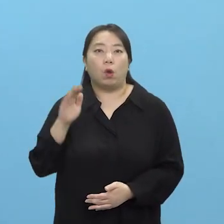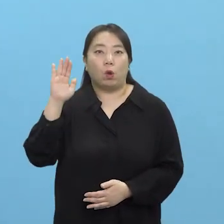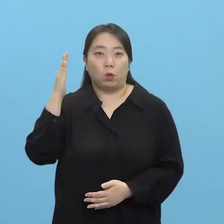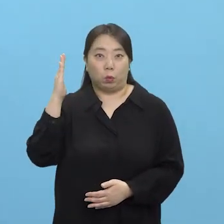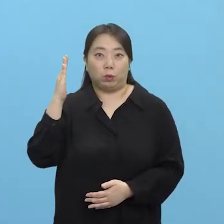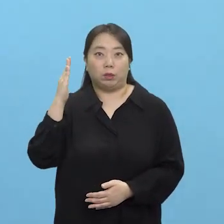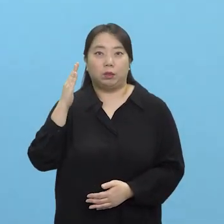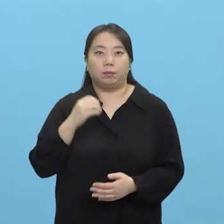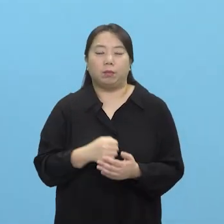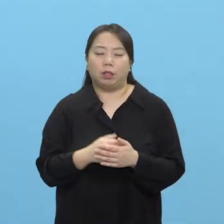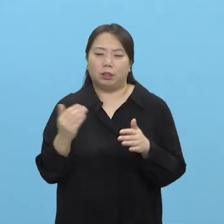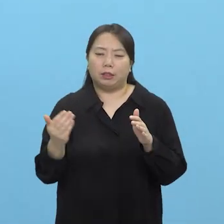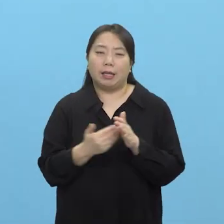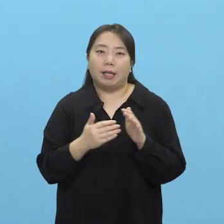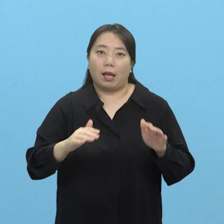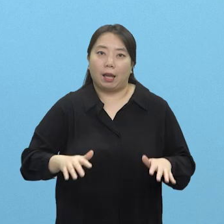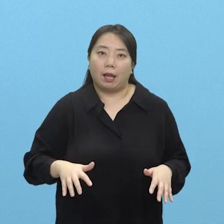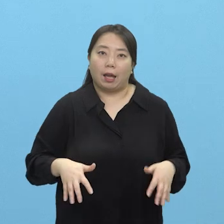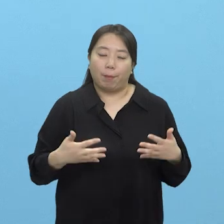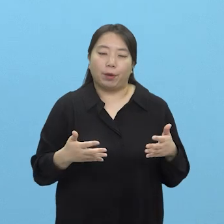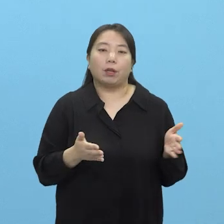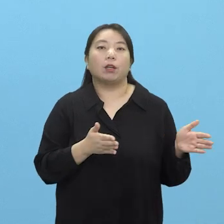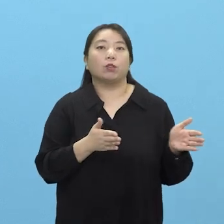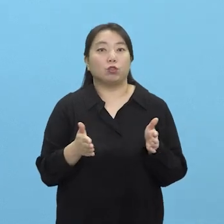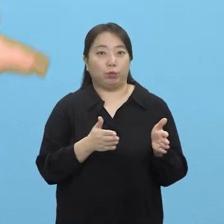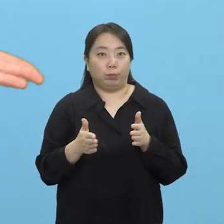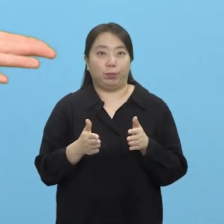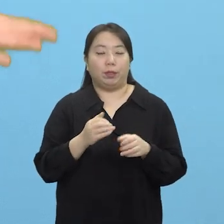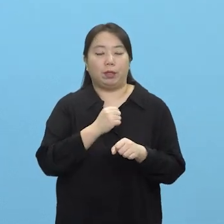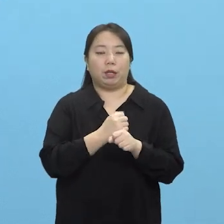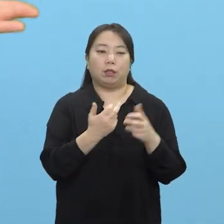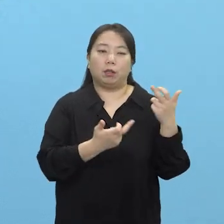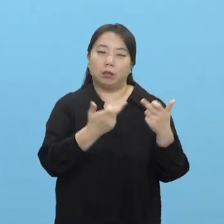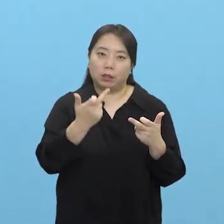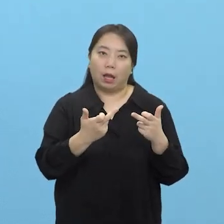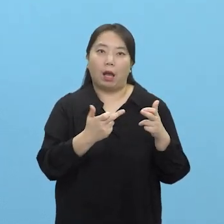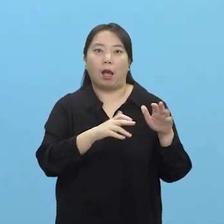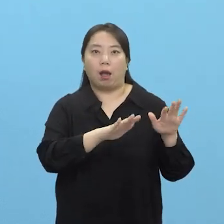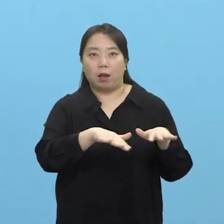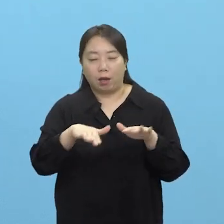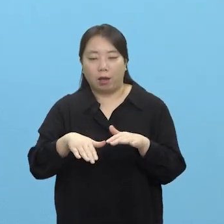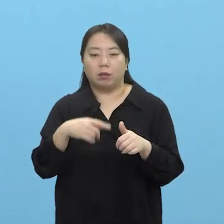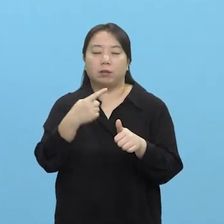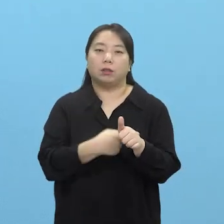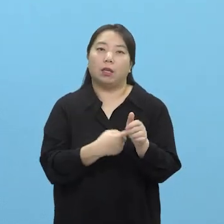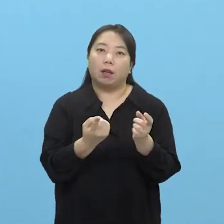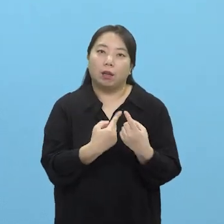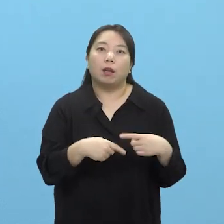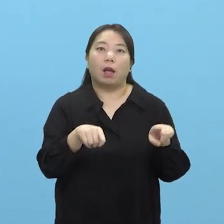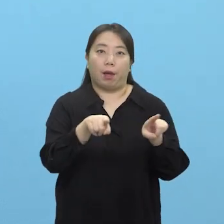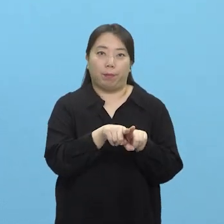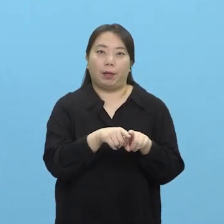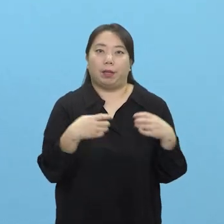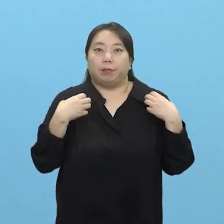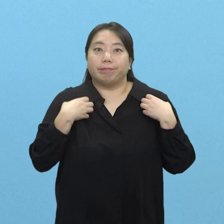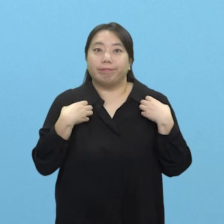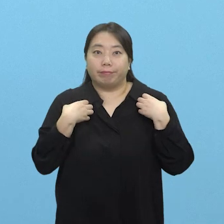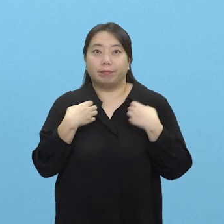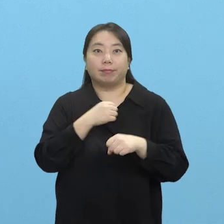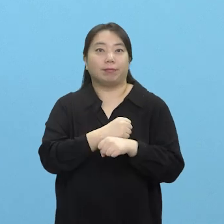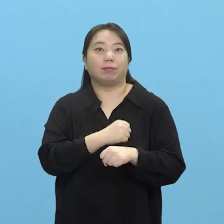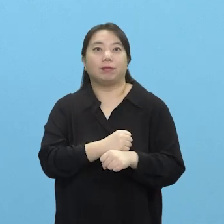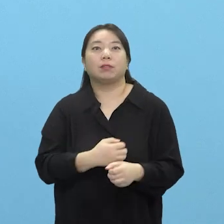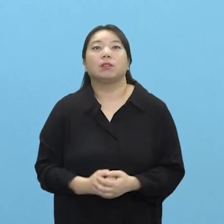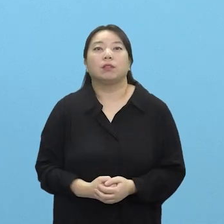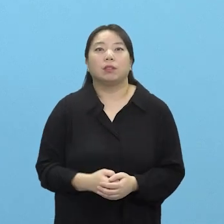요즘은 최대한 가벼운 준비물만으로 산이든 강가든 자연과 하나가 되는 백패킹이 대세죠. 하지만